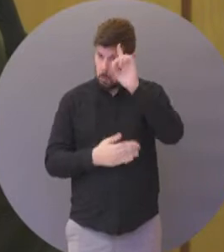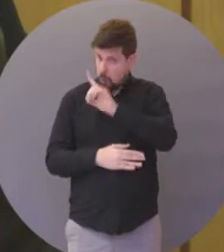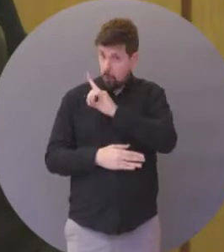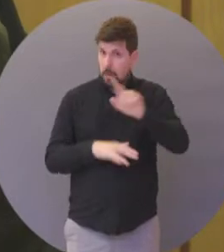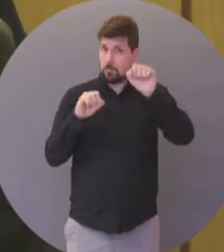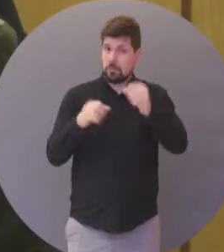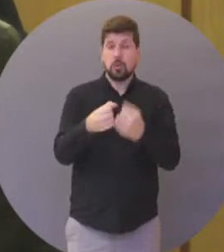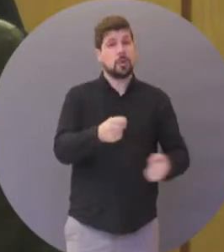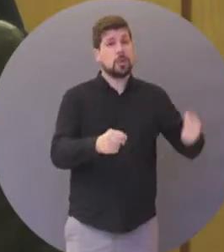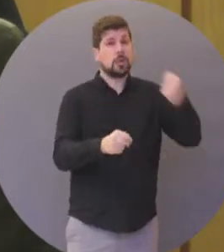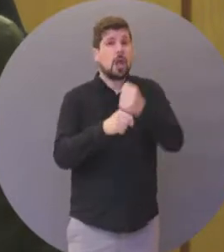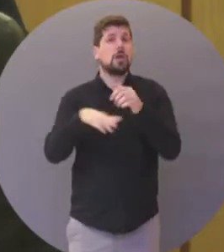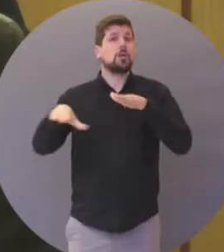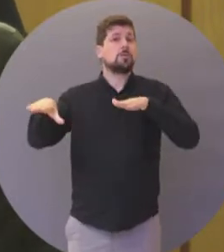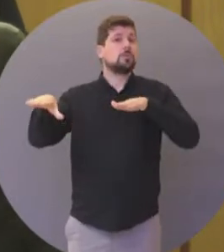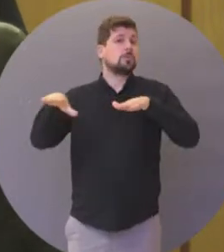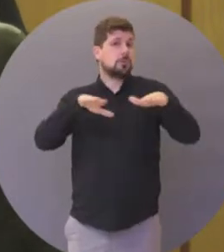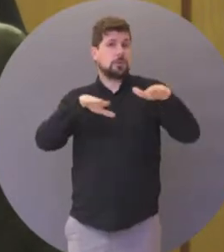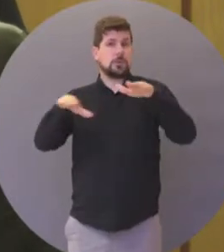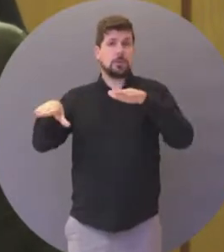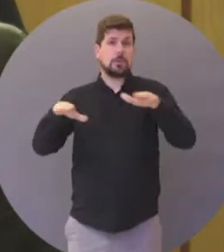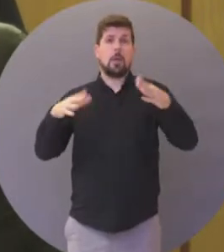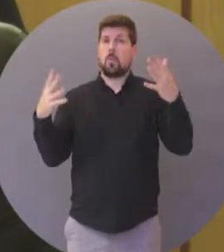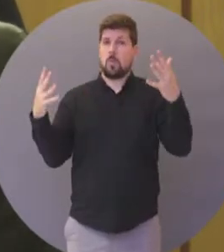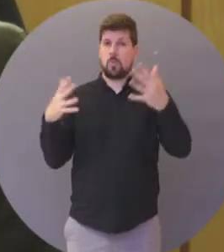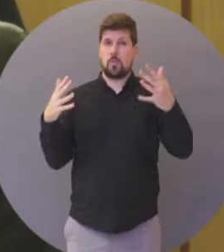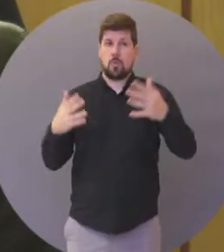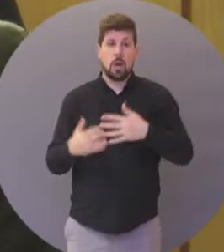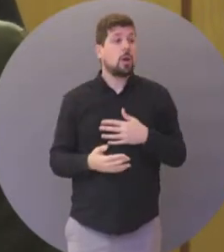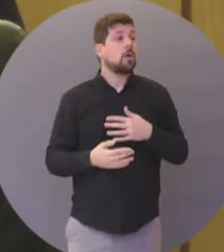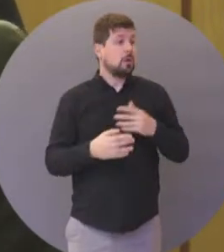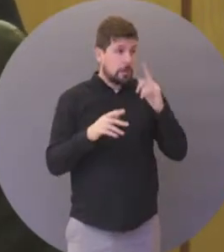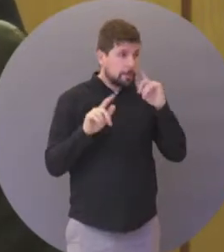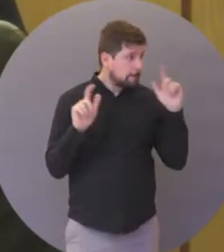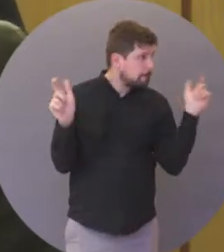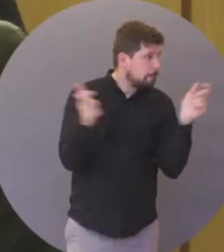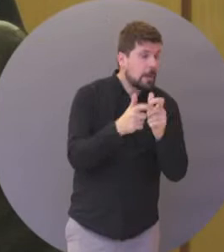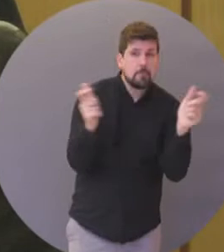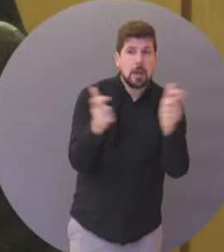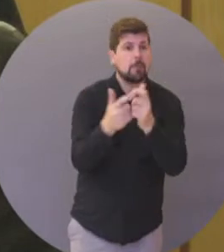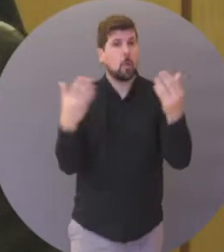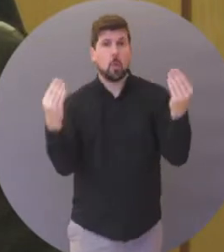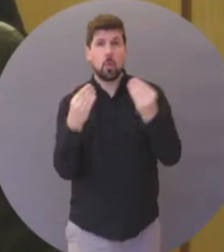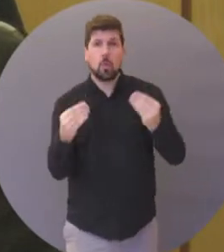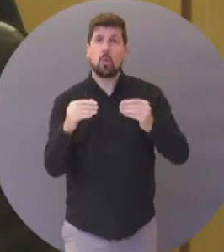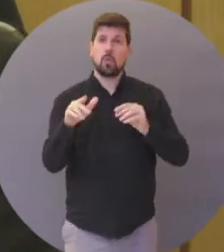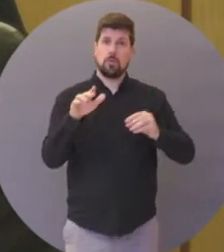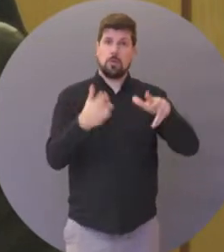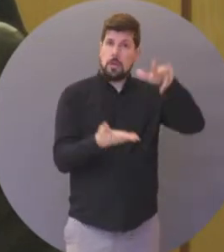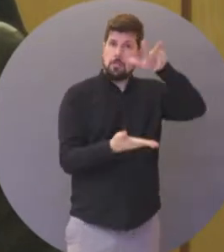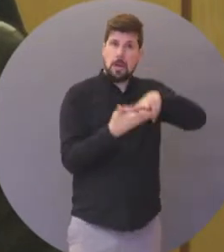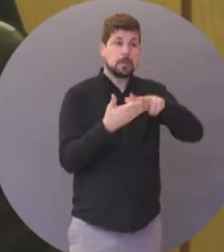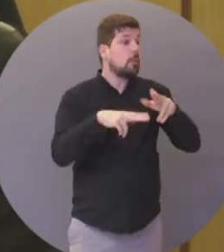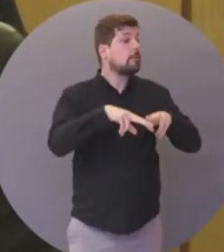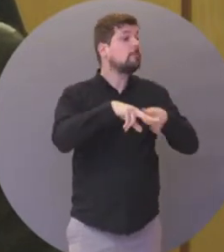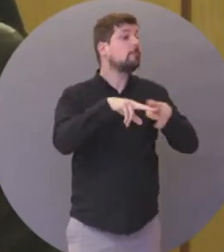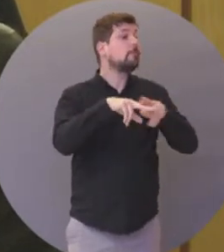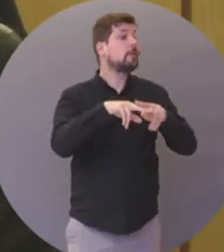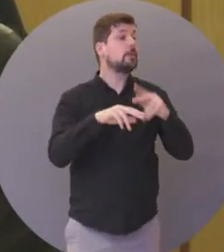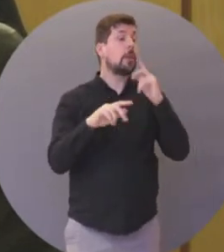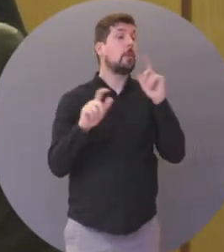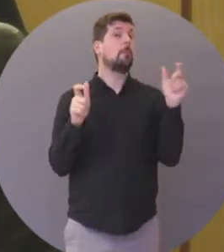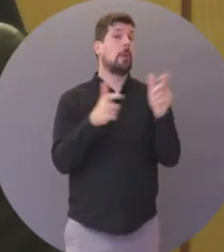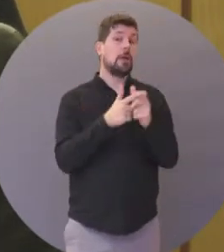un système de captation des logements vacants au bénéfice de son office public Habitat